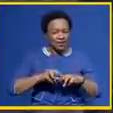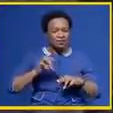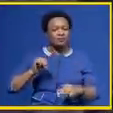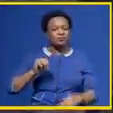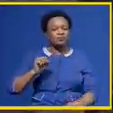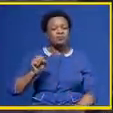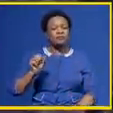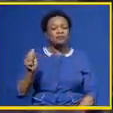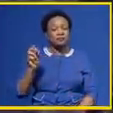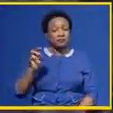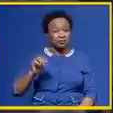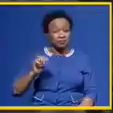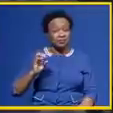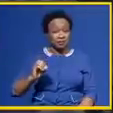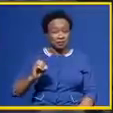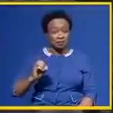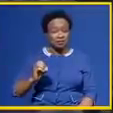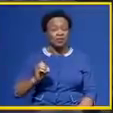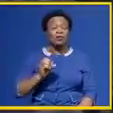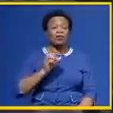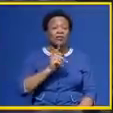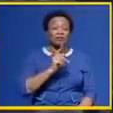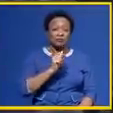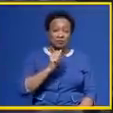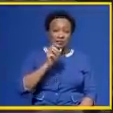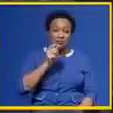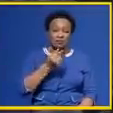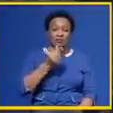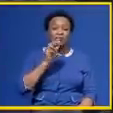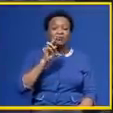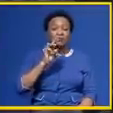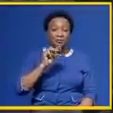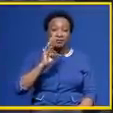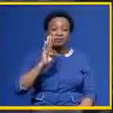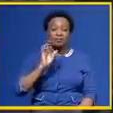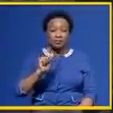mshamo na katumba ndio njia ya kuingilia hapa.